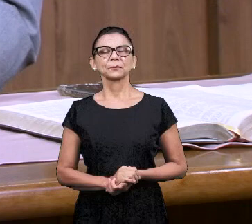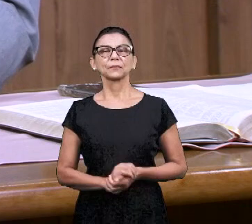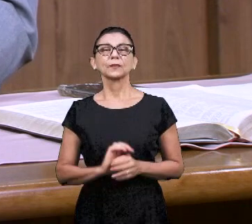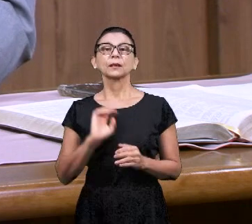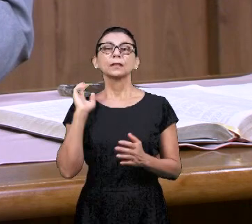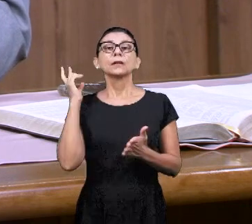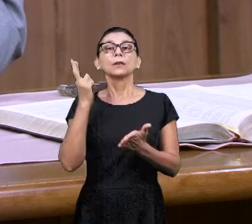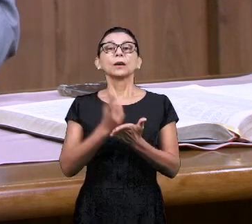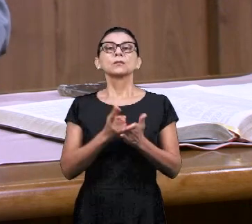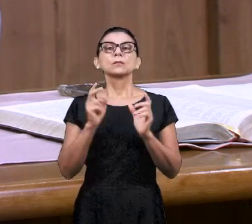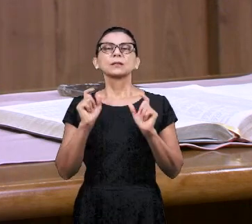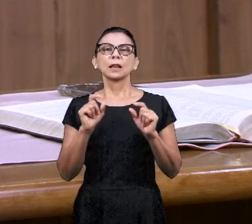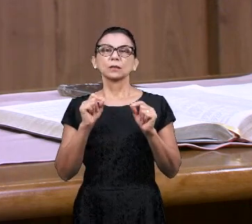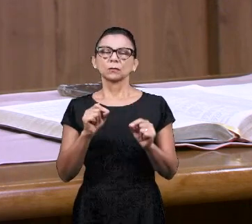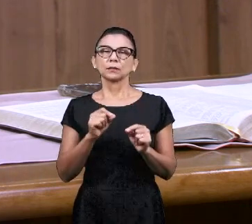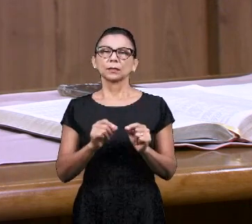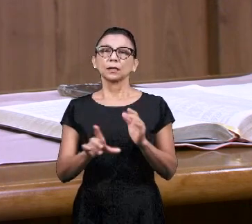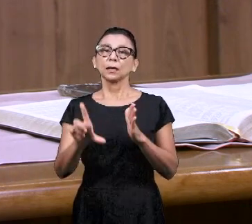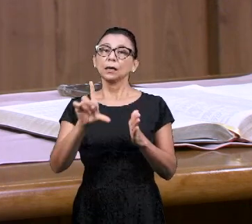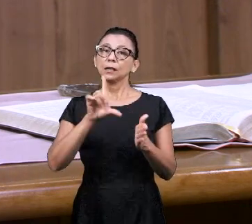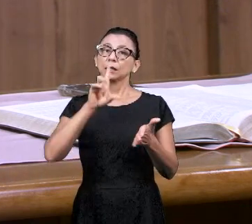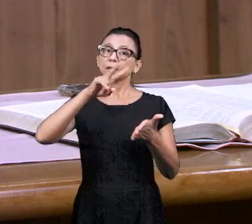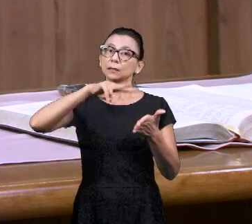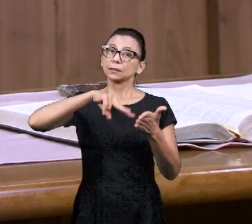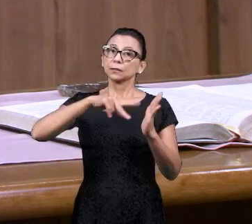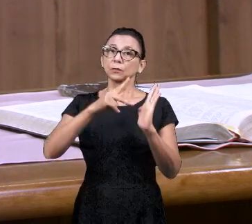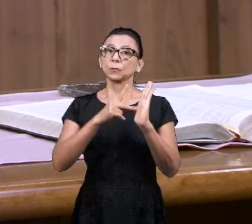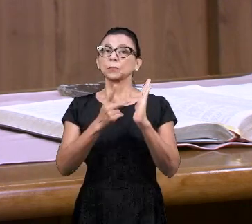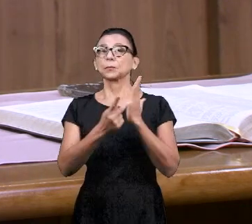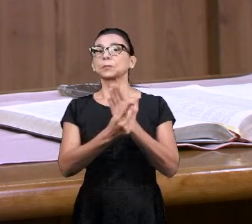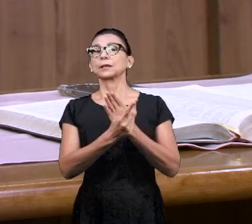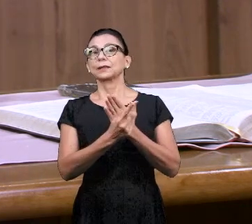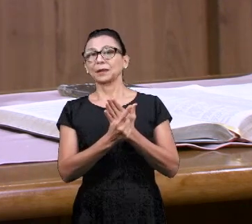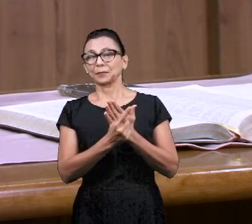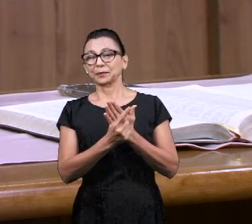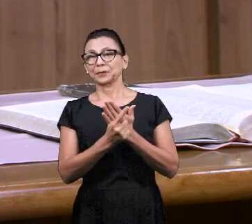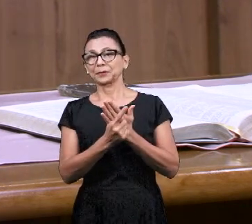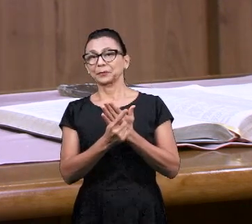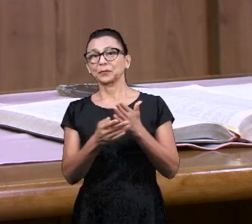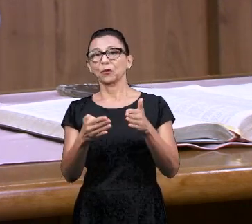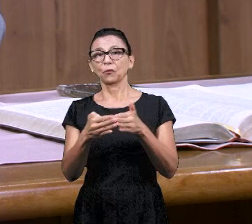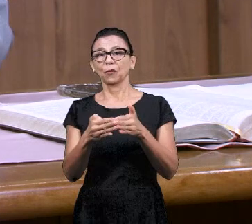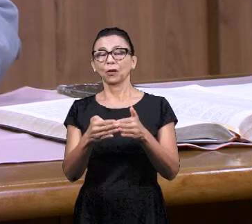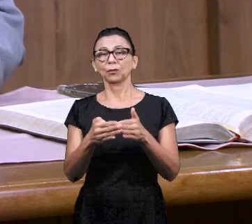seront un résultat de la lecture qui a été faite de la parabole pour nos enfants